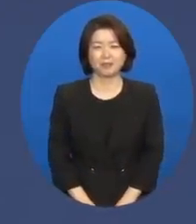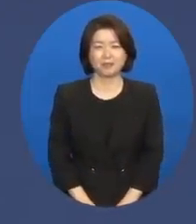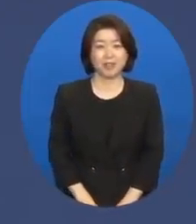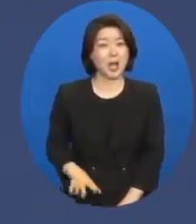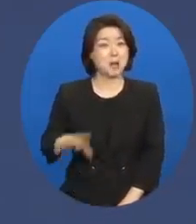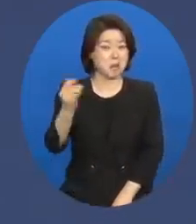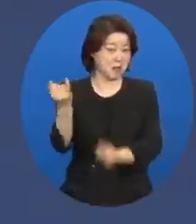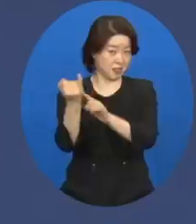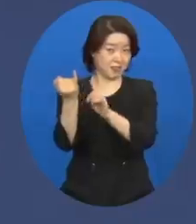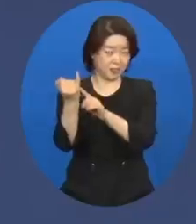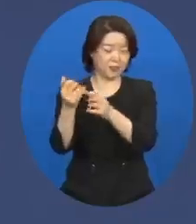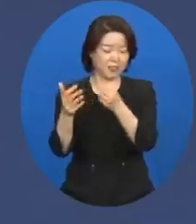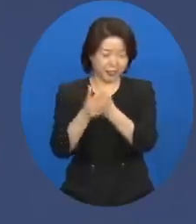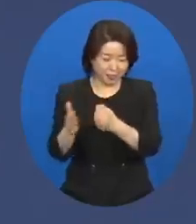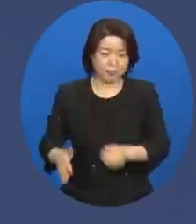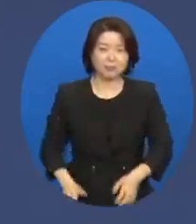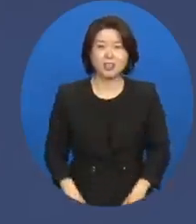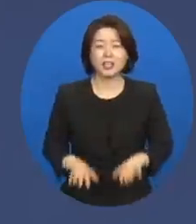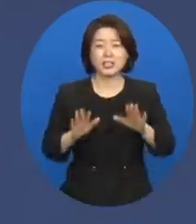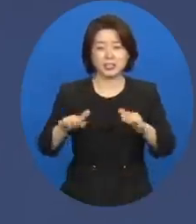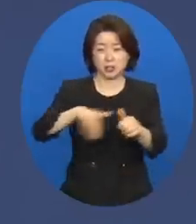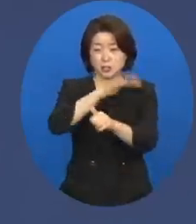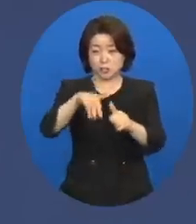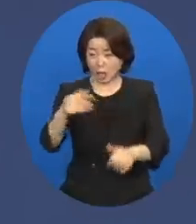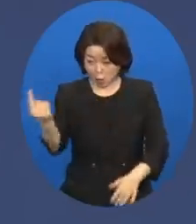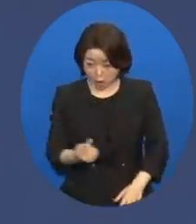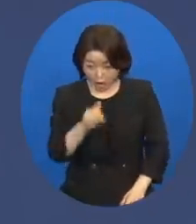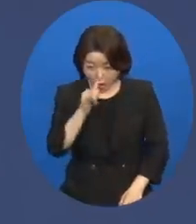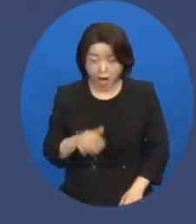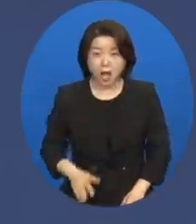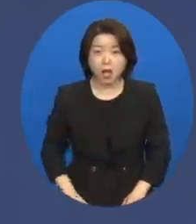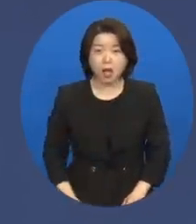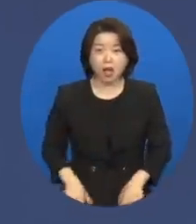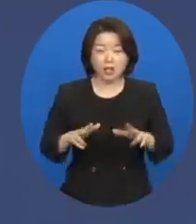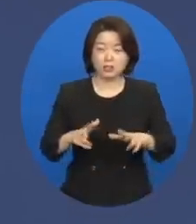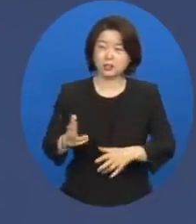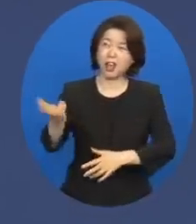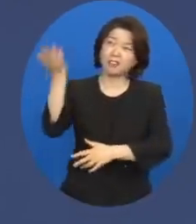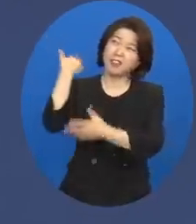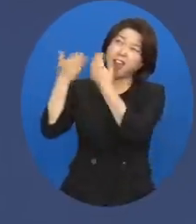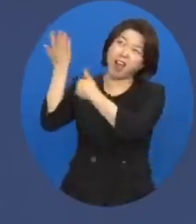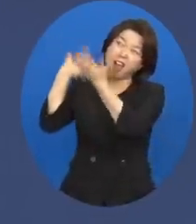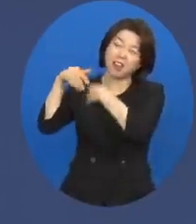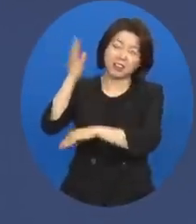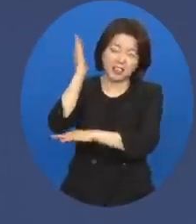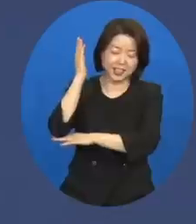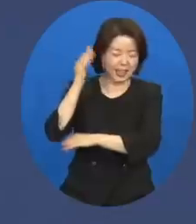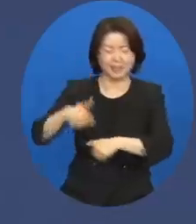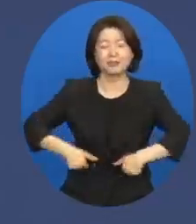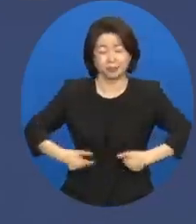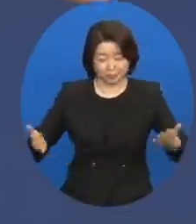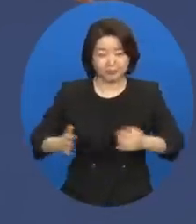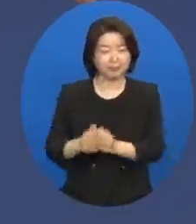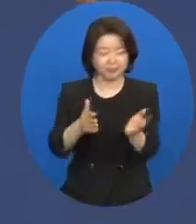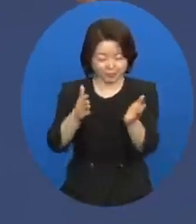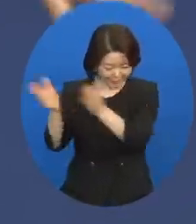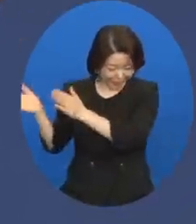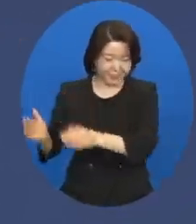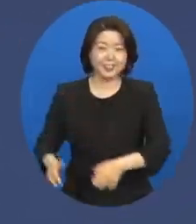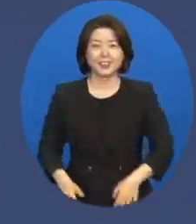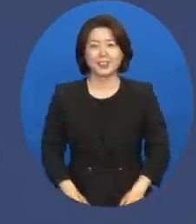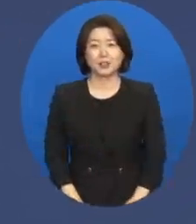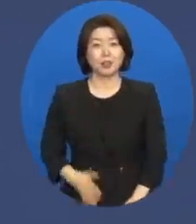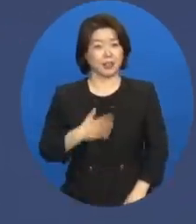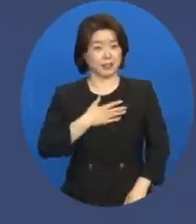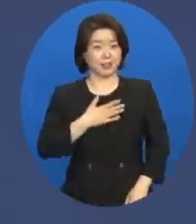일단 그 누님 때문에 어쨌든 이런 상황이 이렇게 된 걸 지금 와서 자꾸 과거 얘기하면 뭐 하겠어요. 그래서 그 얘기는 여기까지만 하고